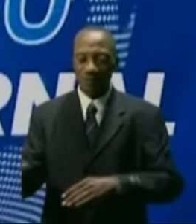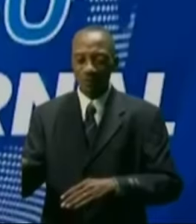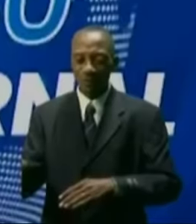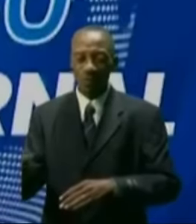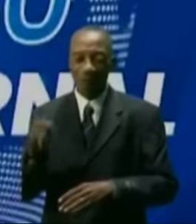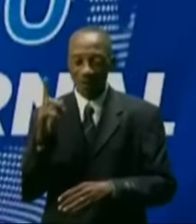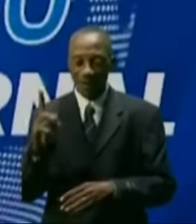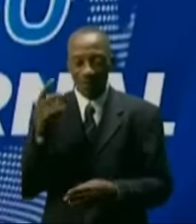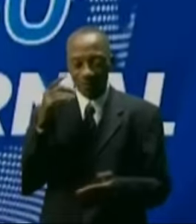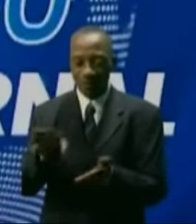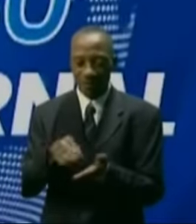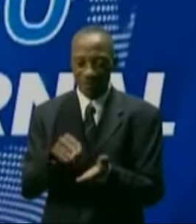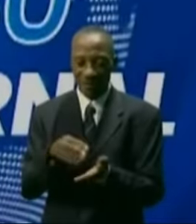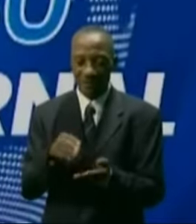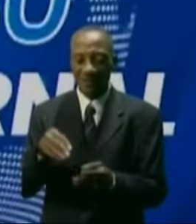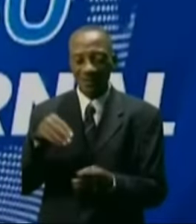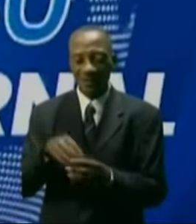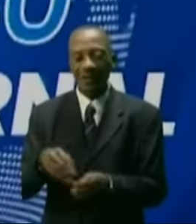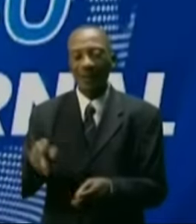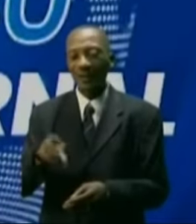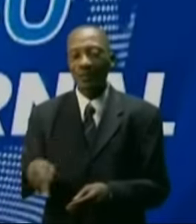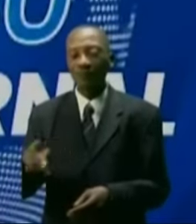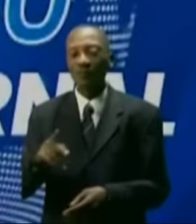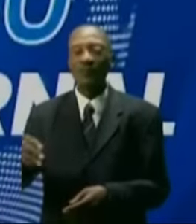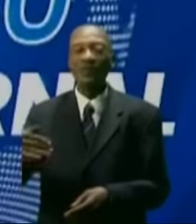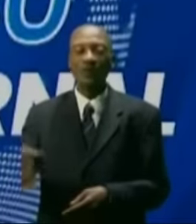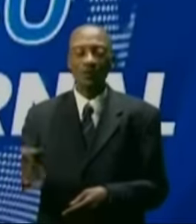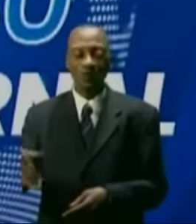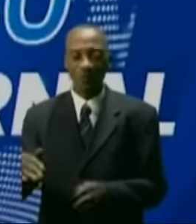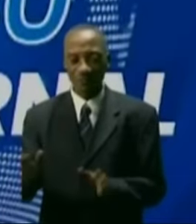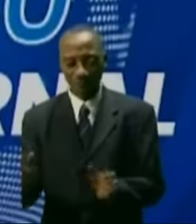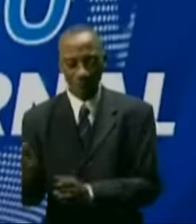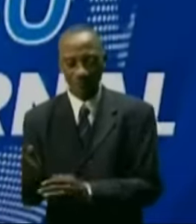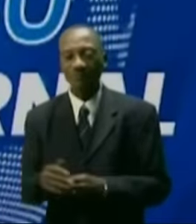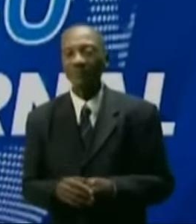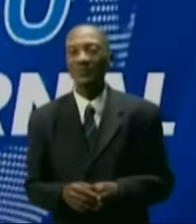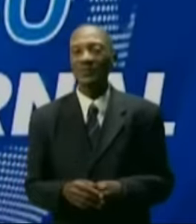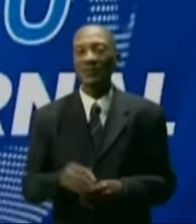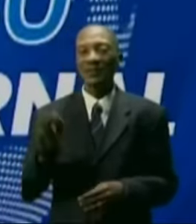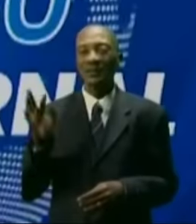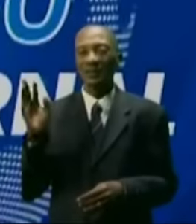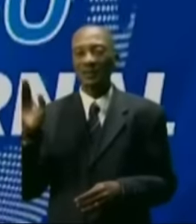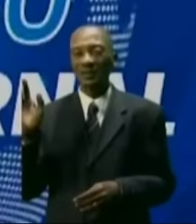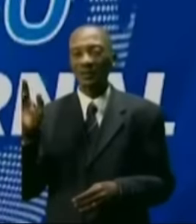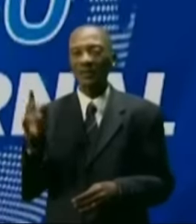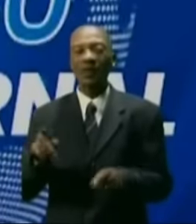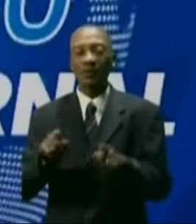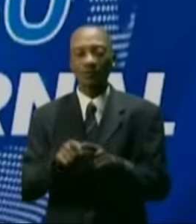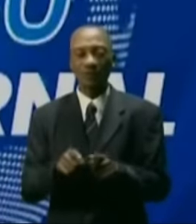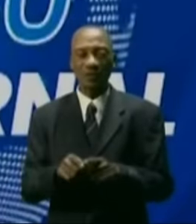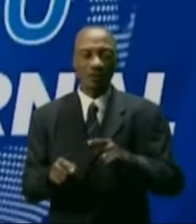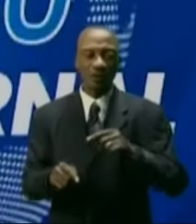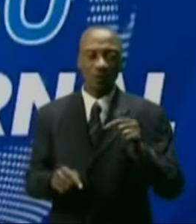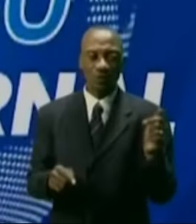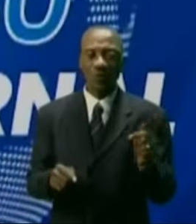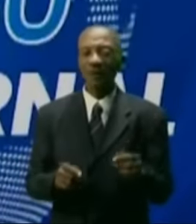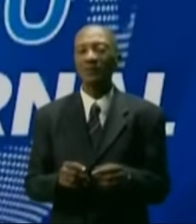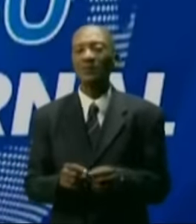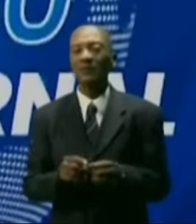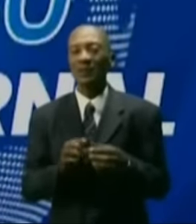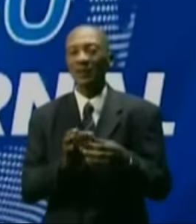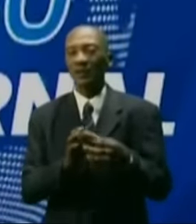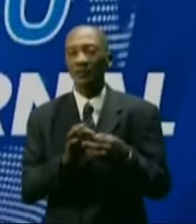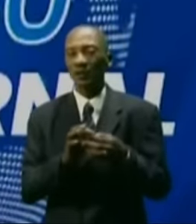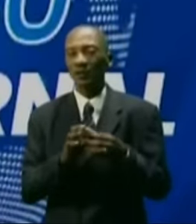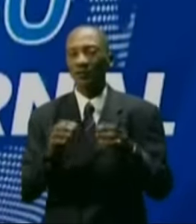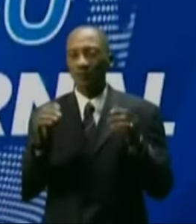Du Kwilu. Coopération, les relations entre Kinshasa et Caire se consolident davantage. Un partenariat vient d'être signé entre les